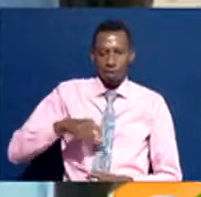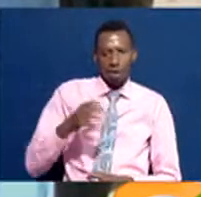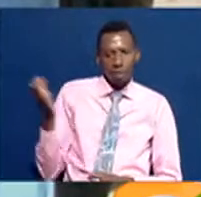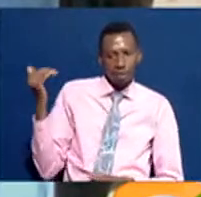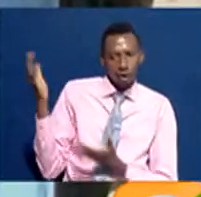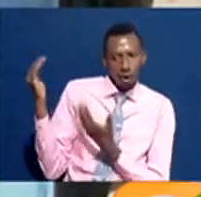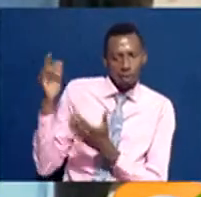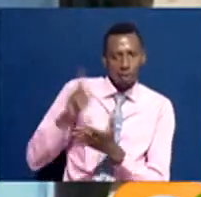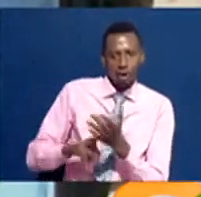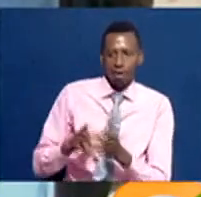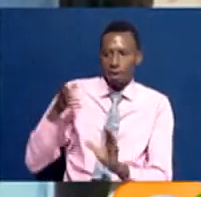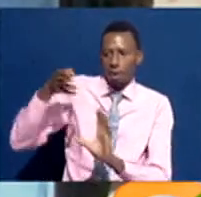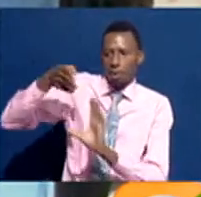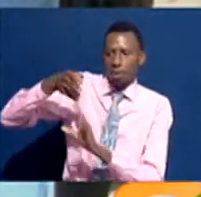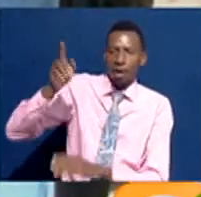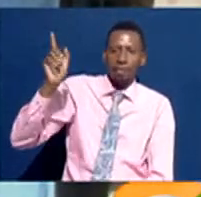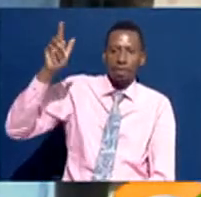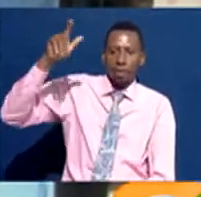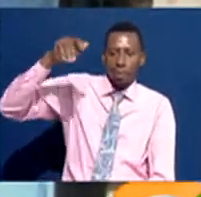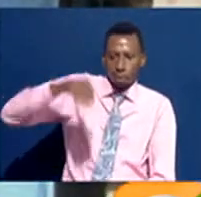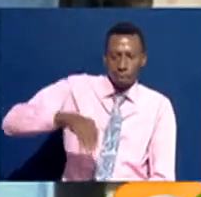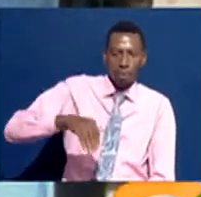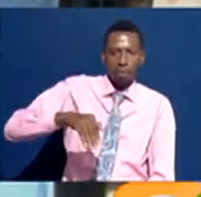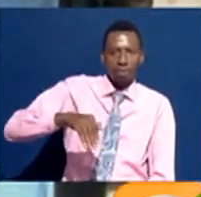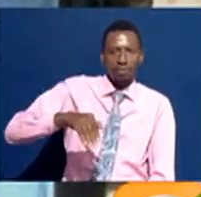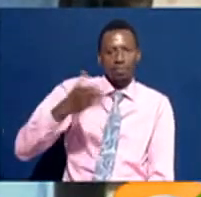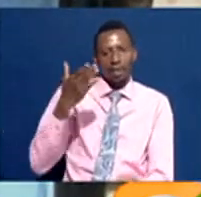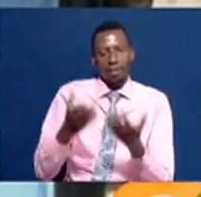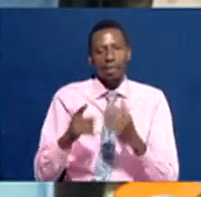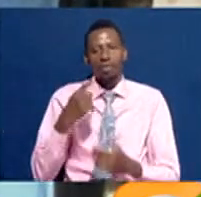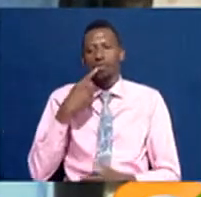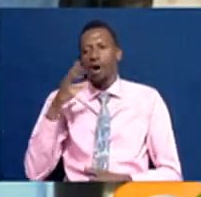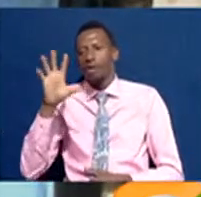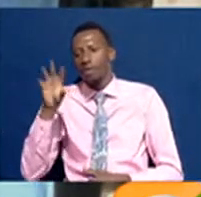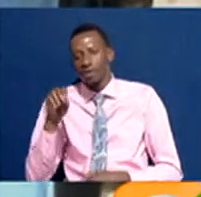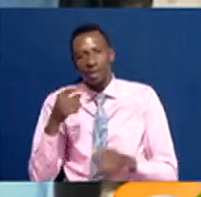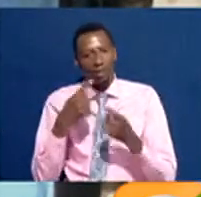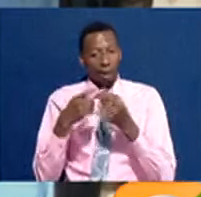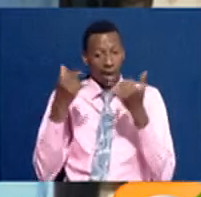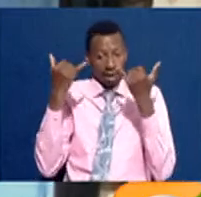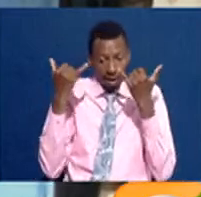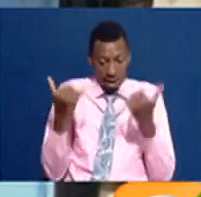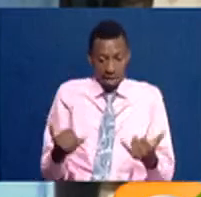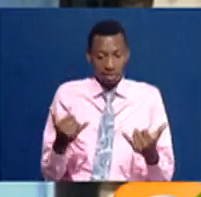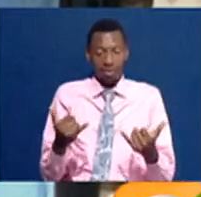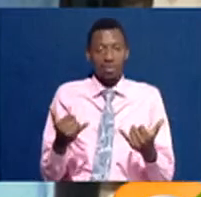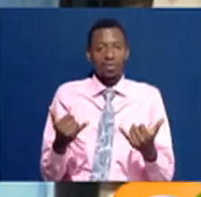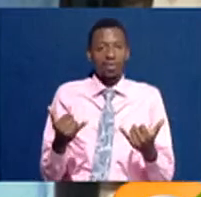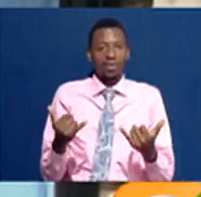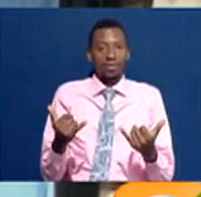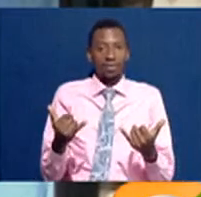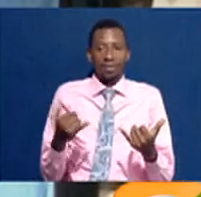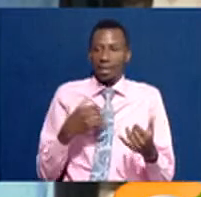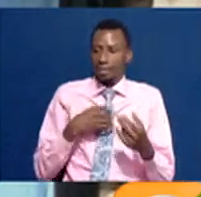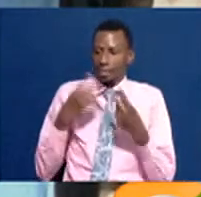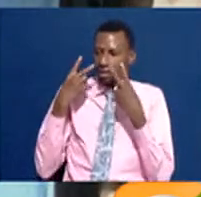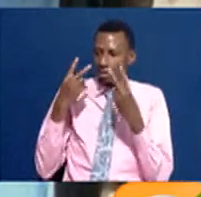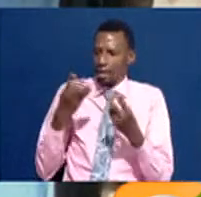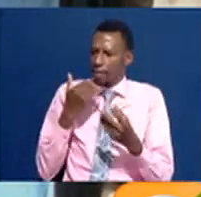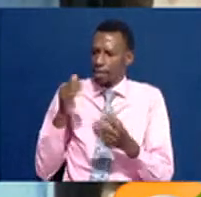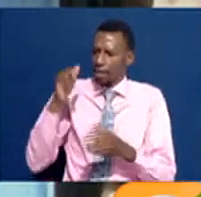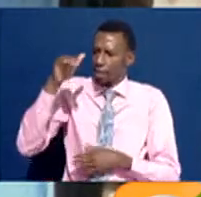kwamba mafuta itashuka bei. Zingine itakuwa 150, lakini sasa badala ya kushuka